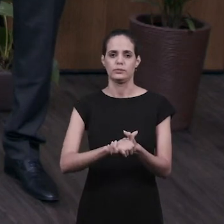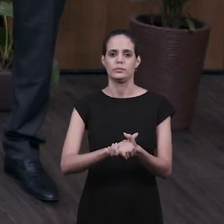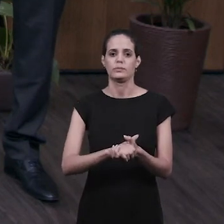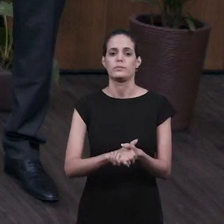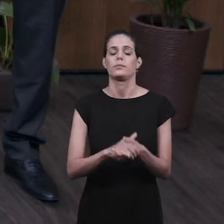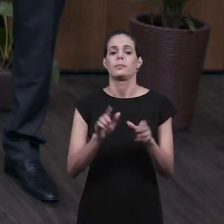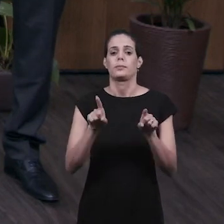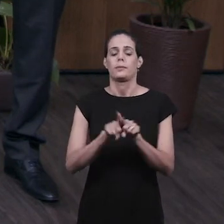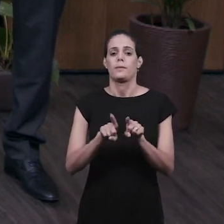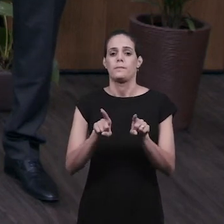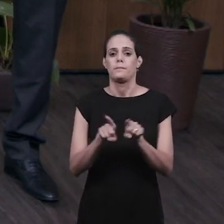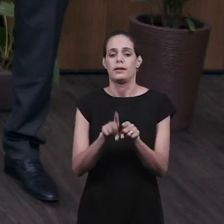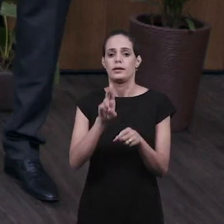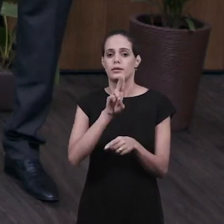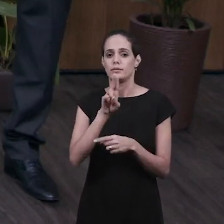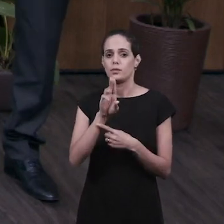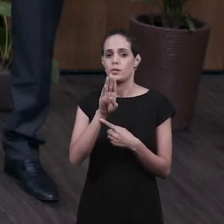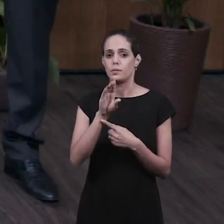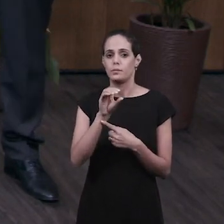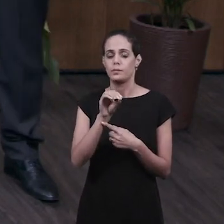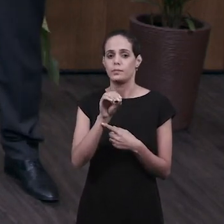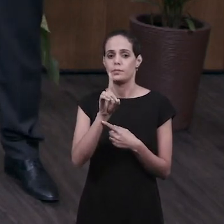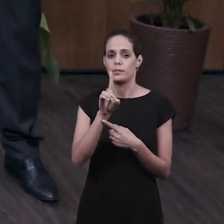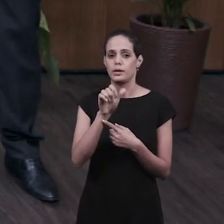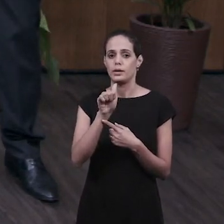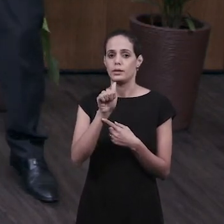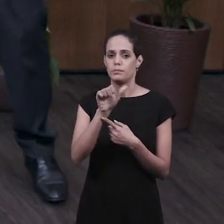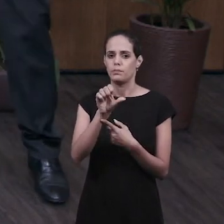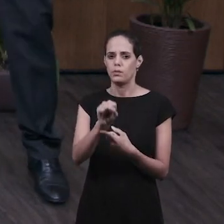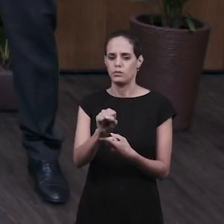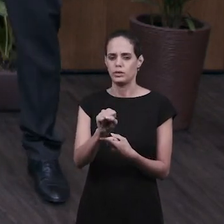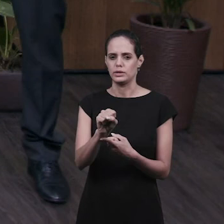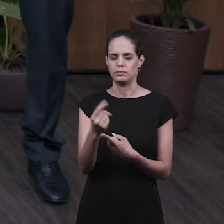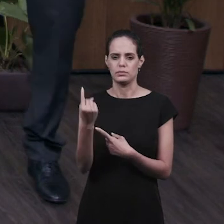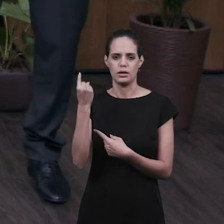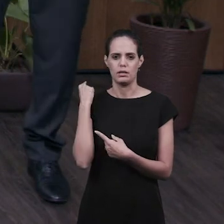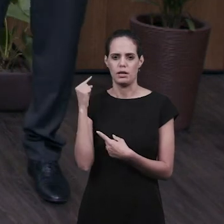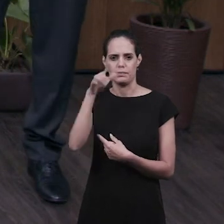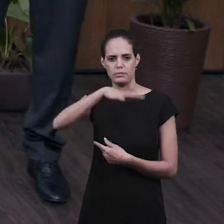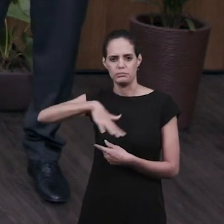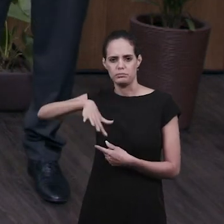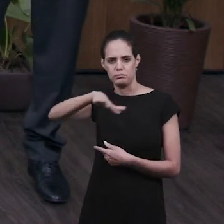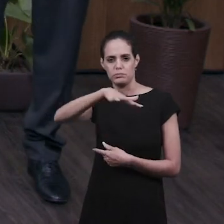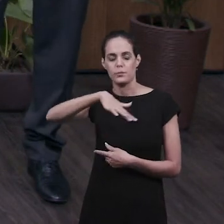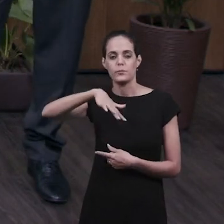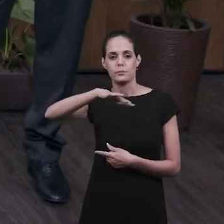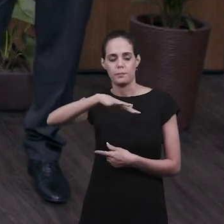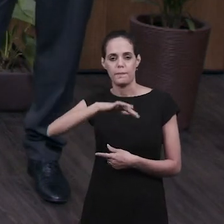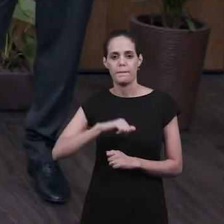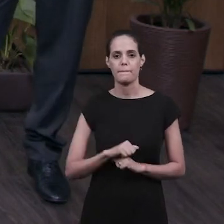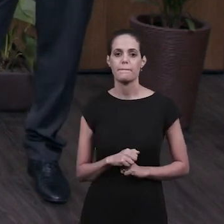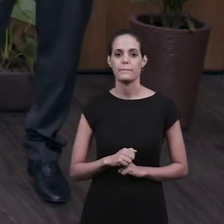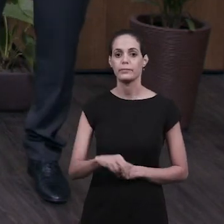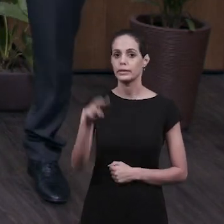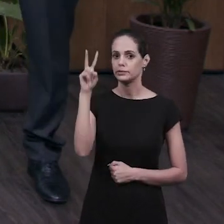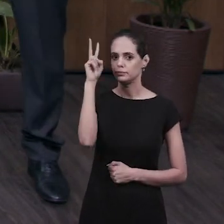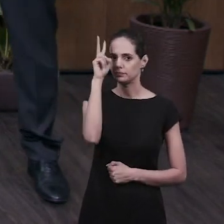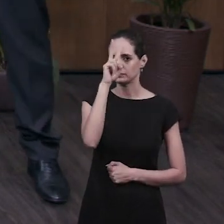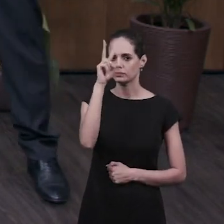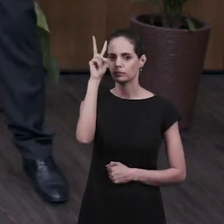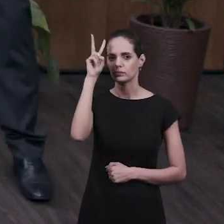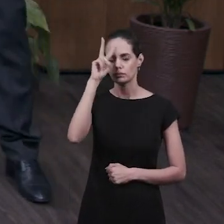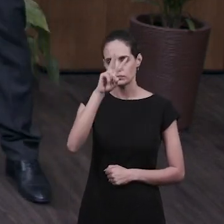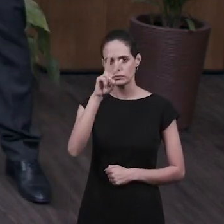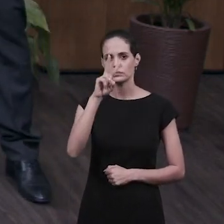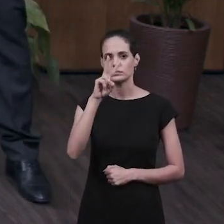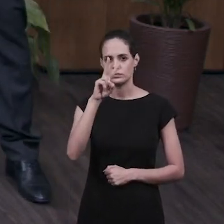de mariage, aussi appelées des noces, de cette époque et de cette région. Et un des